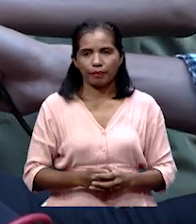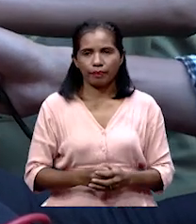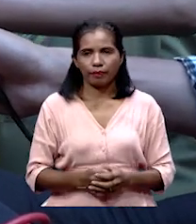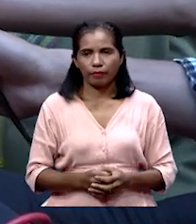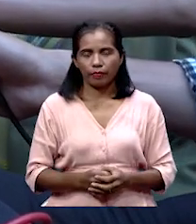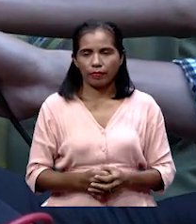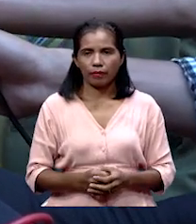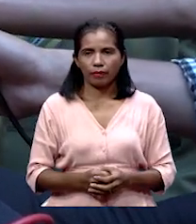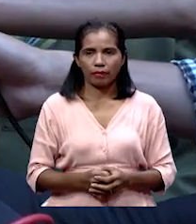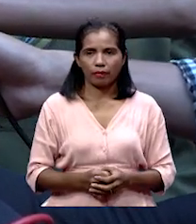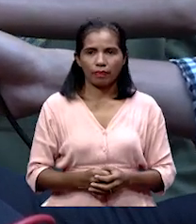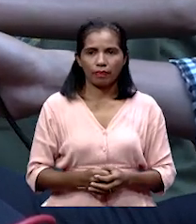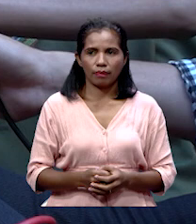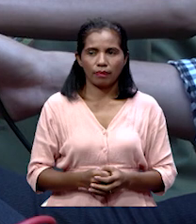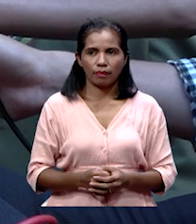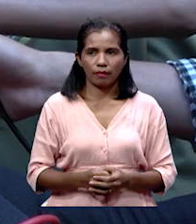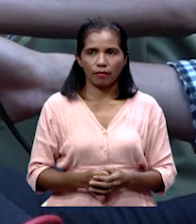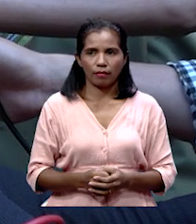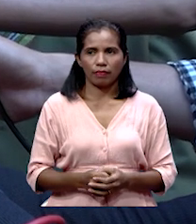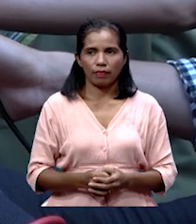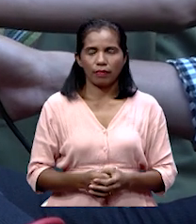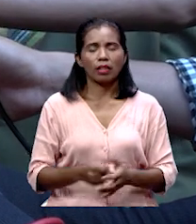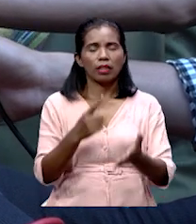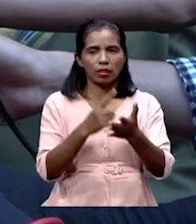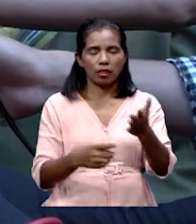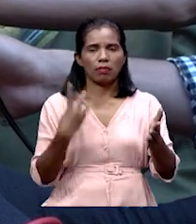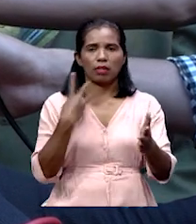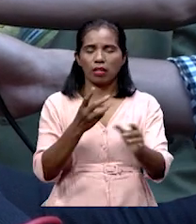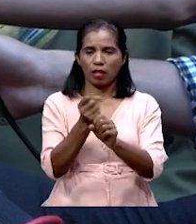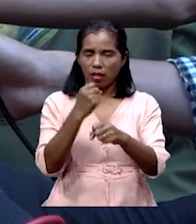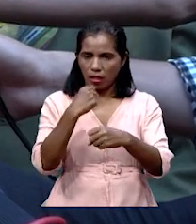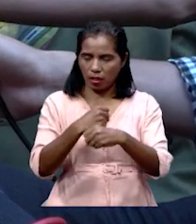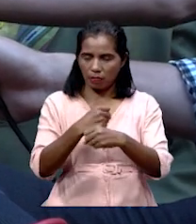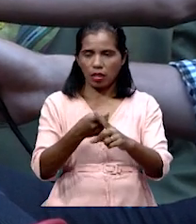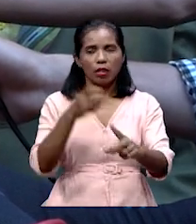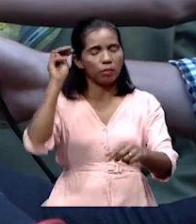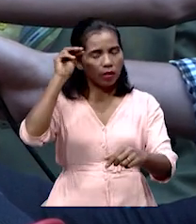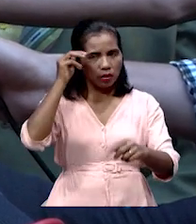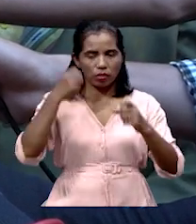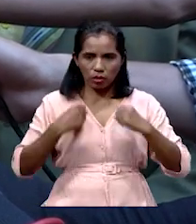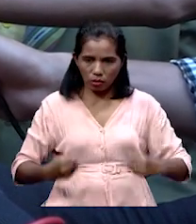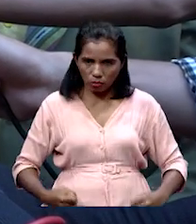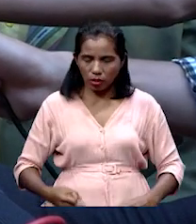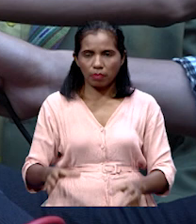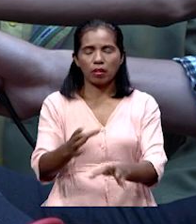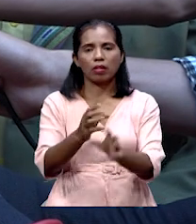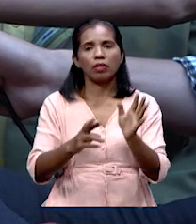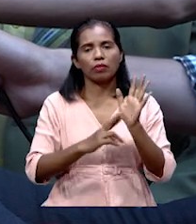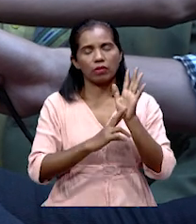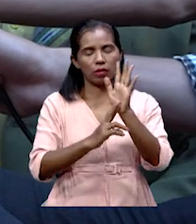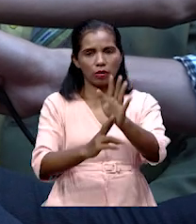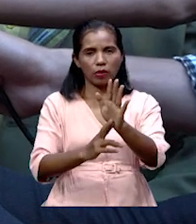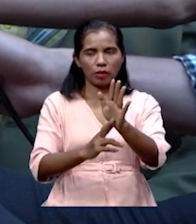Antang nia intervensaun saida kami mi atu halo mak ne Ministeri Saudi ami saya nama nia relatori pa superior